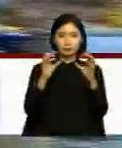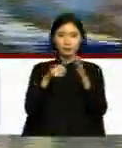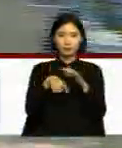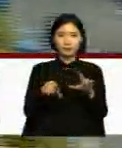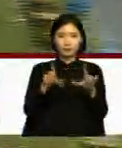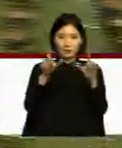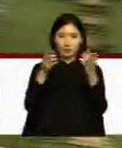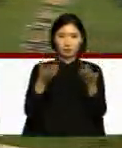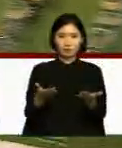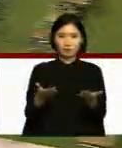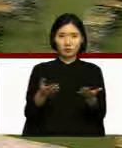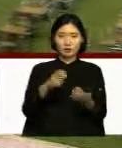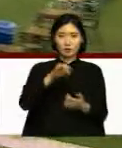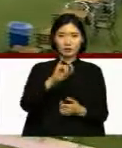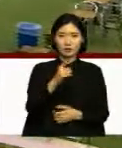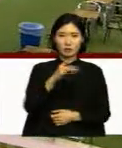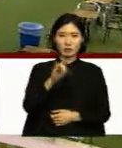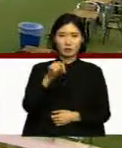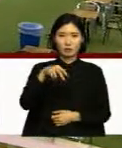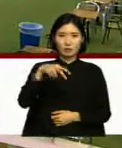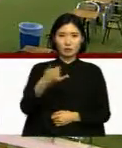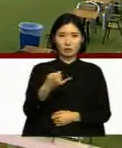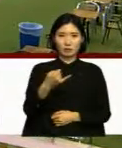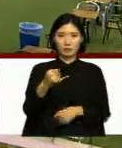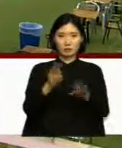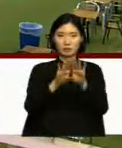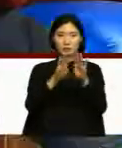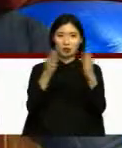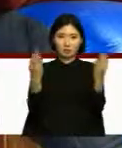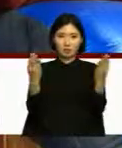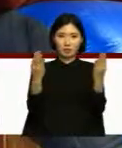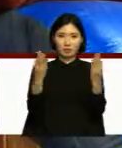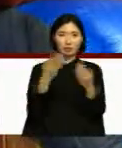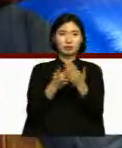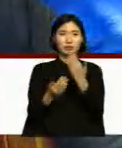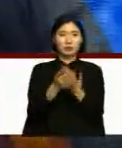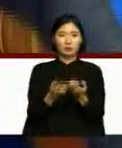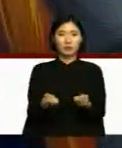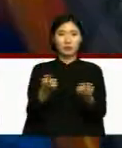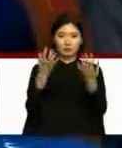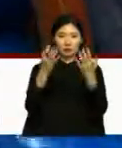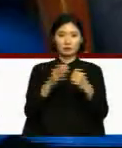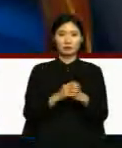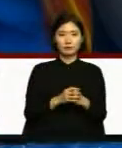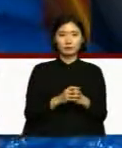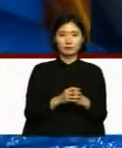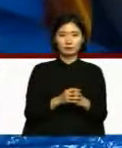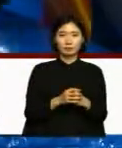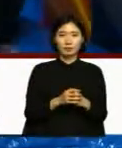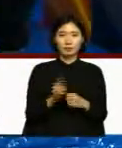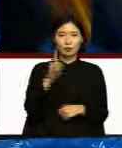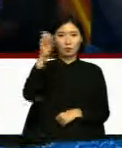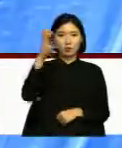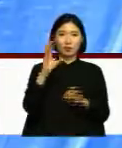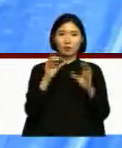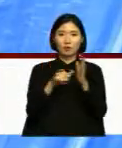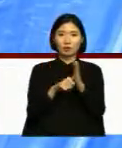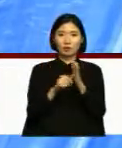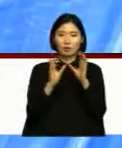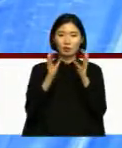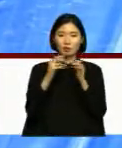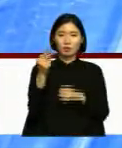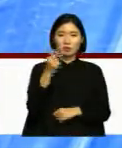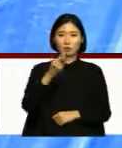어린이날 연휴를 맞아 킨텍스에서 열린 키즈락 페스티벌에 참여하는 체험학습으로 진행됐습니다. 이날 고양시 어린이집